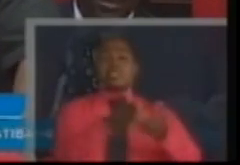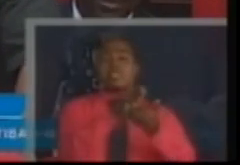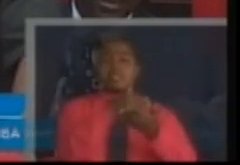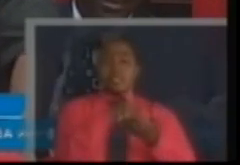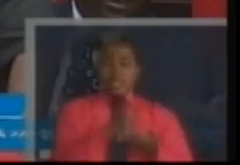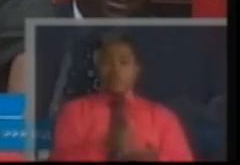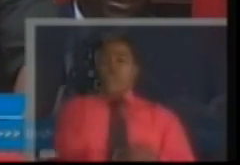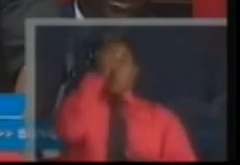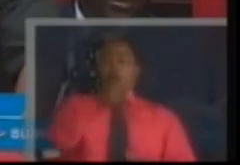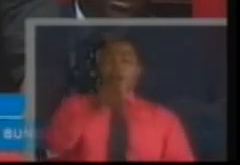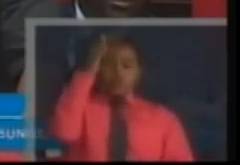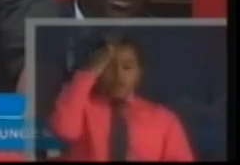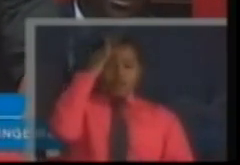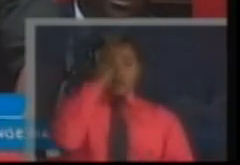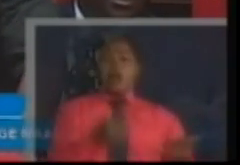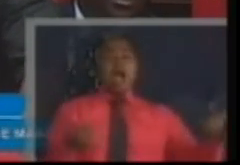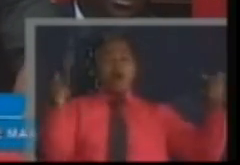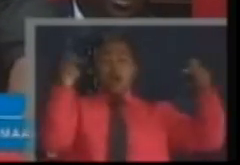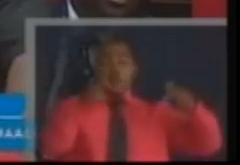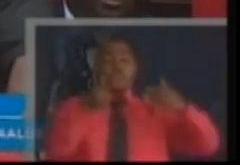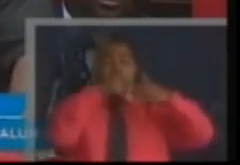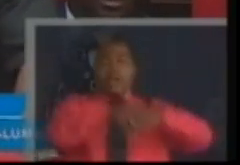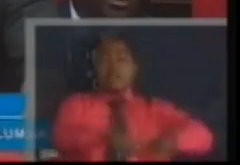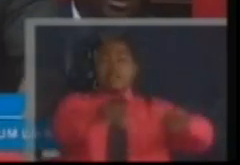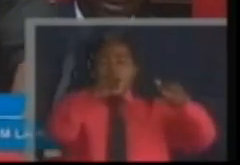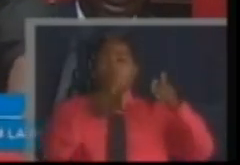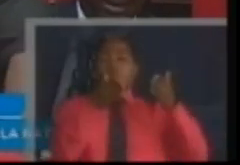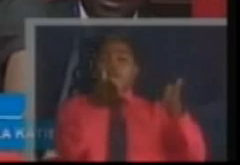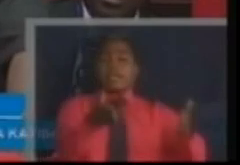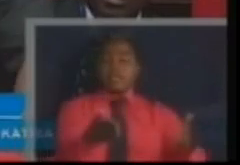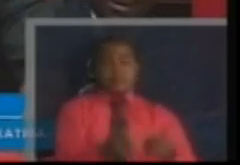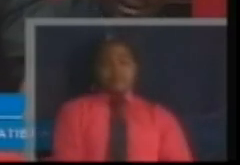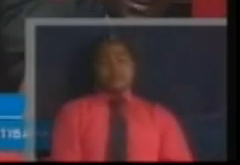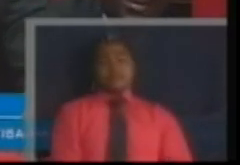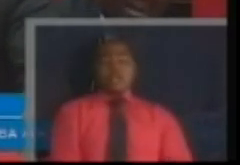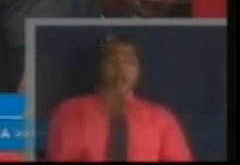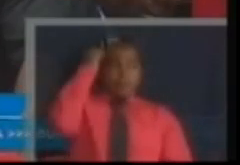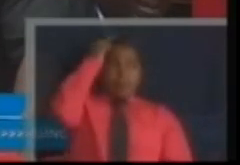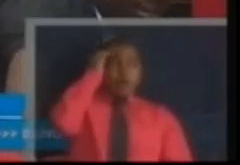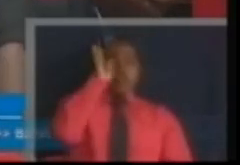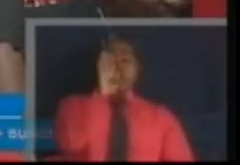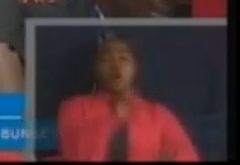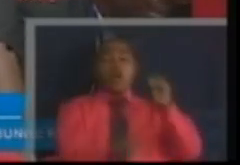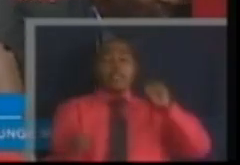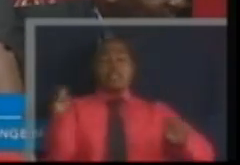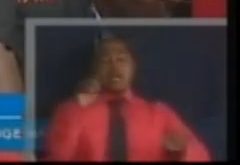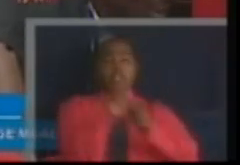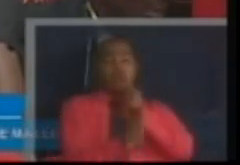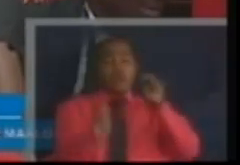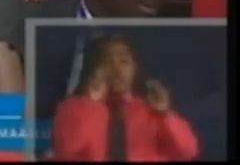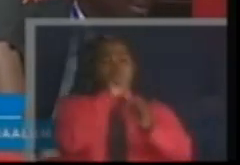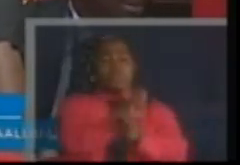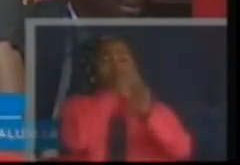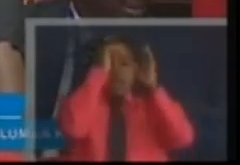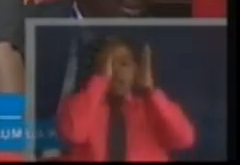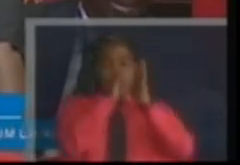wajue hawakuja kutembea kwenye bunge hili, walikuja kusoma ili mawazo yao yachangie kurekebisha katiba.